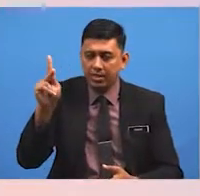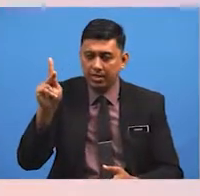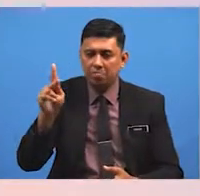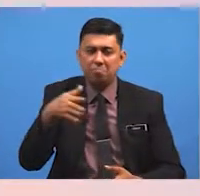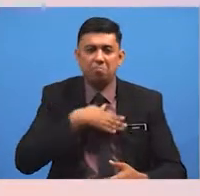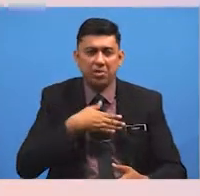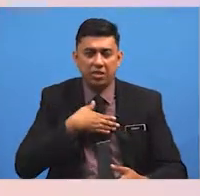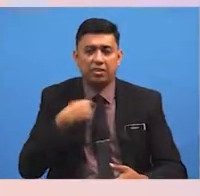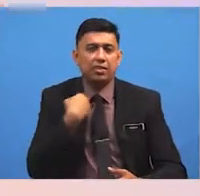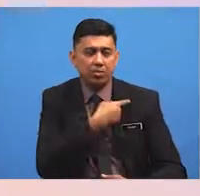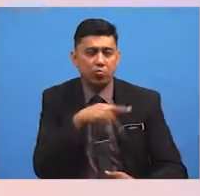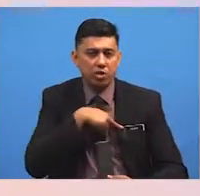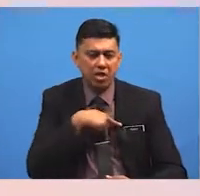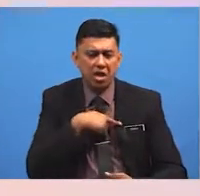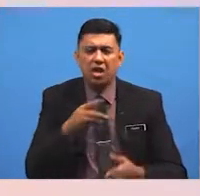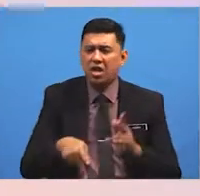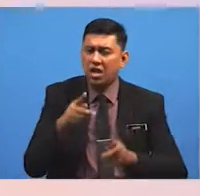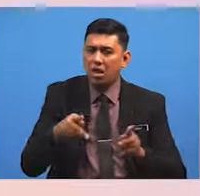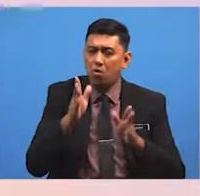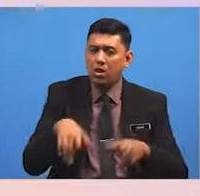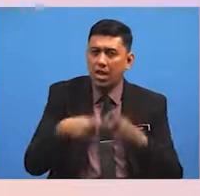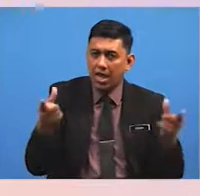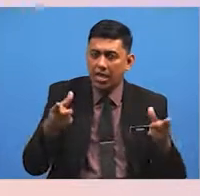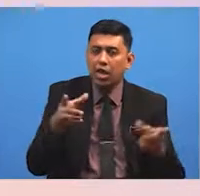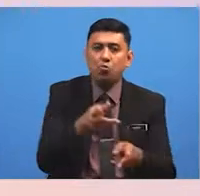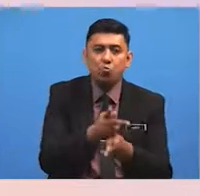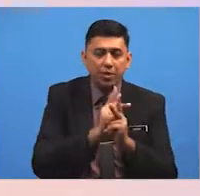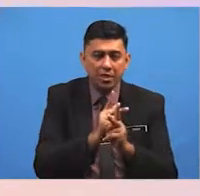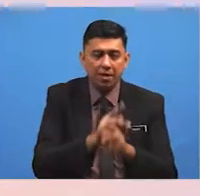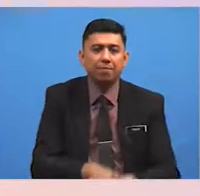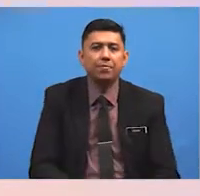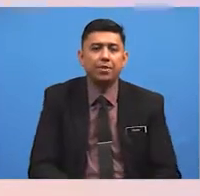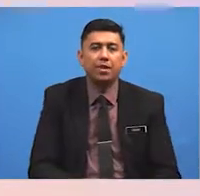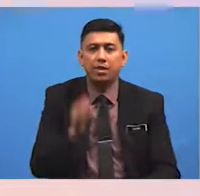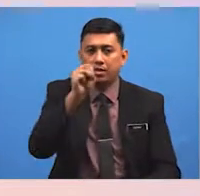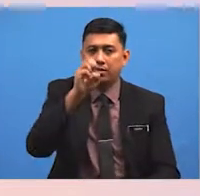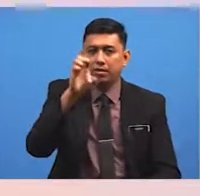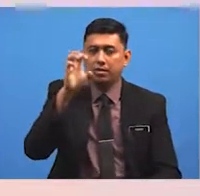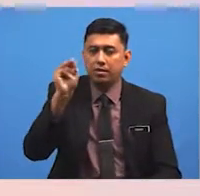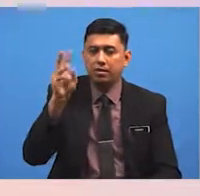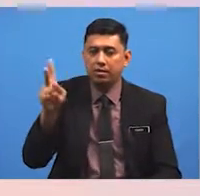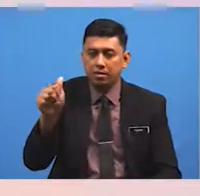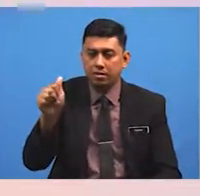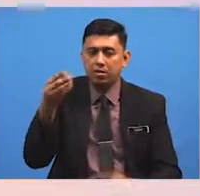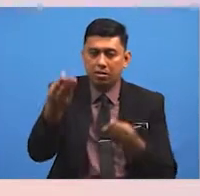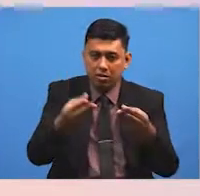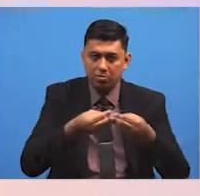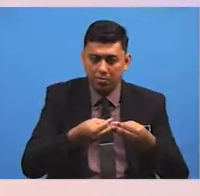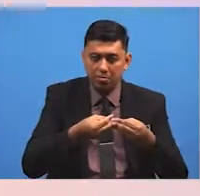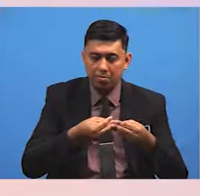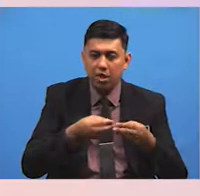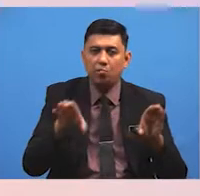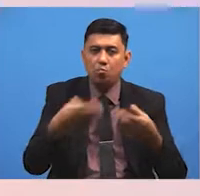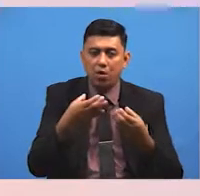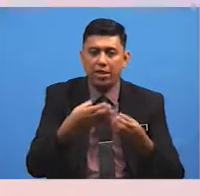sewotan kepada orang lain Agan dapet duit jadi cewe ini adalah penerimaan buat